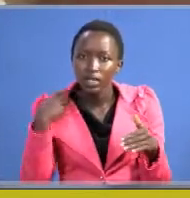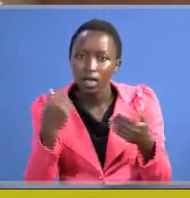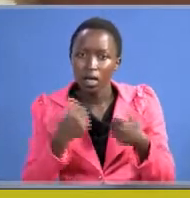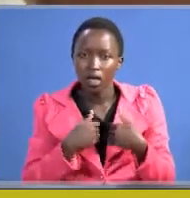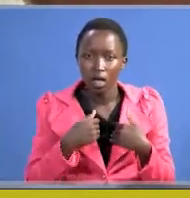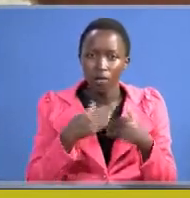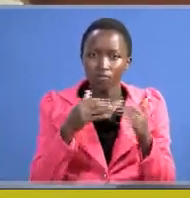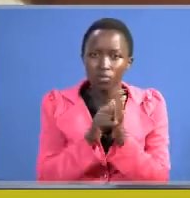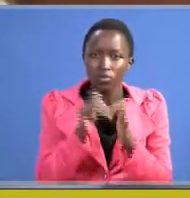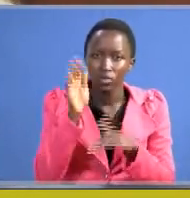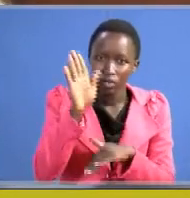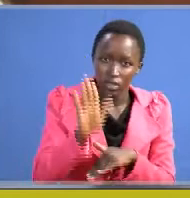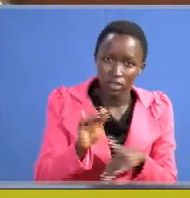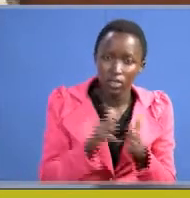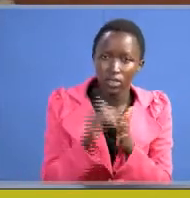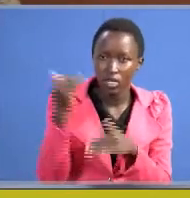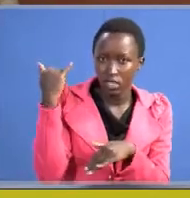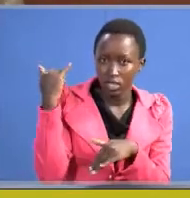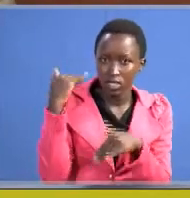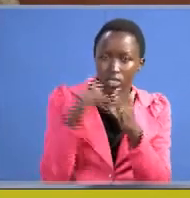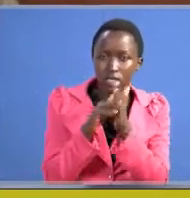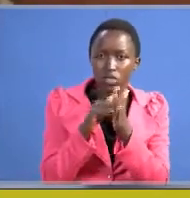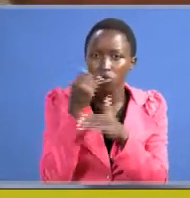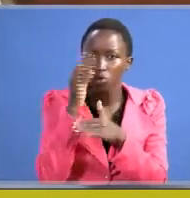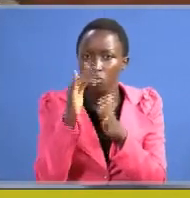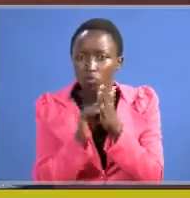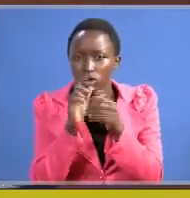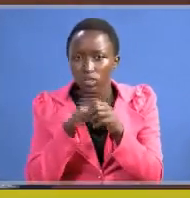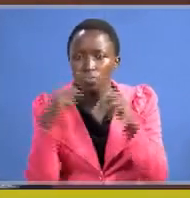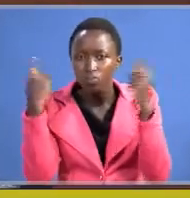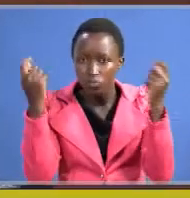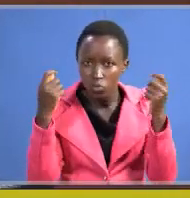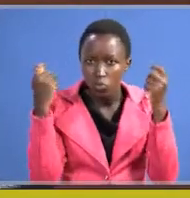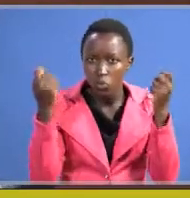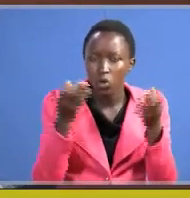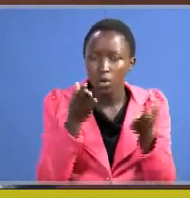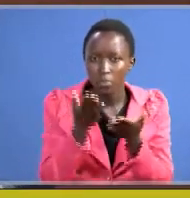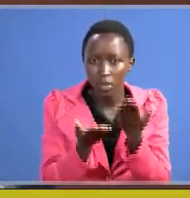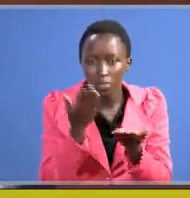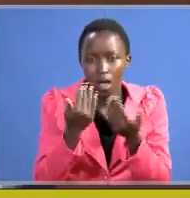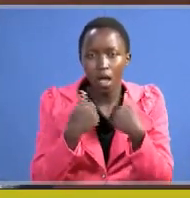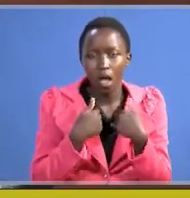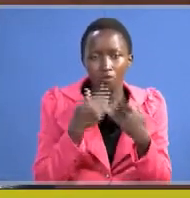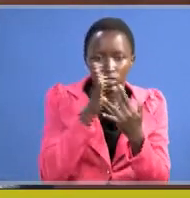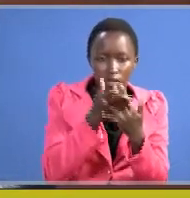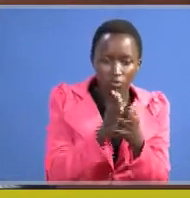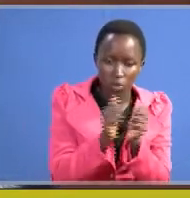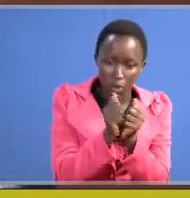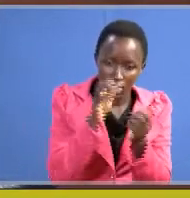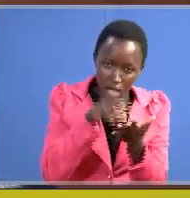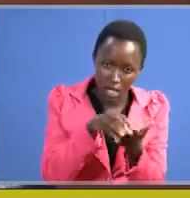inayomkabili, na hatua ya hapo jana ya wafuasi wake kuandamana alipokamatwa huenda ikaathiri pakubwa kesi